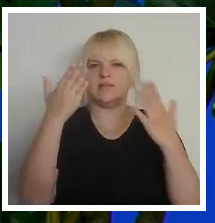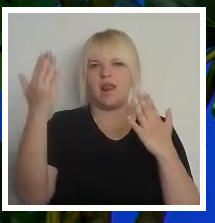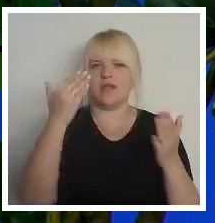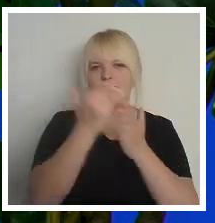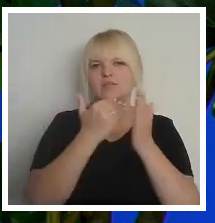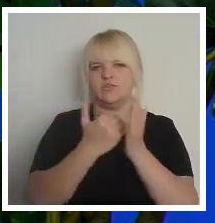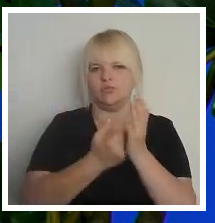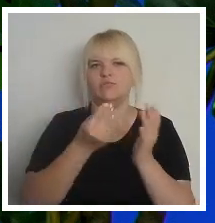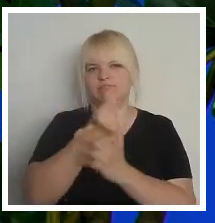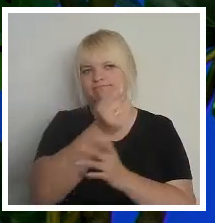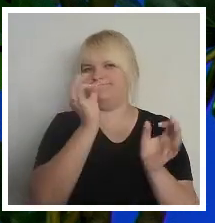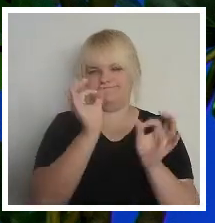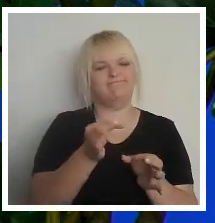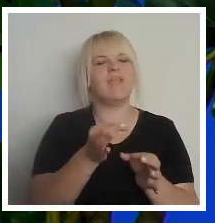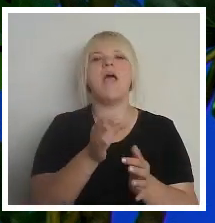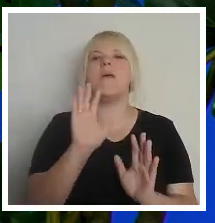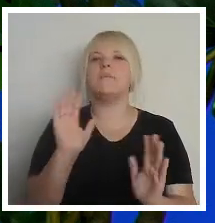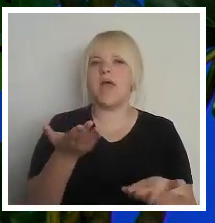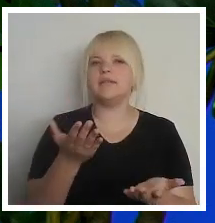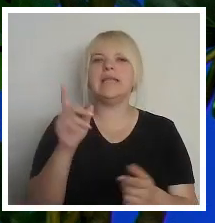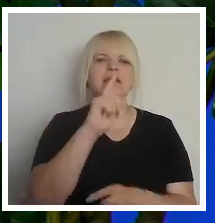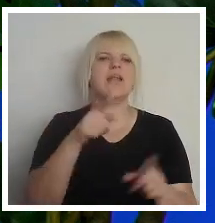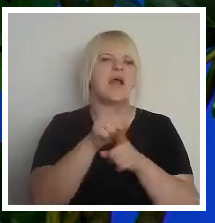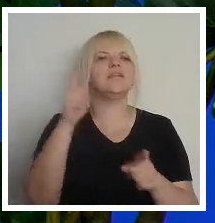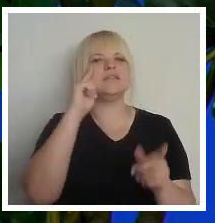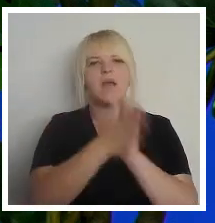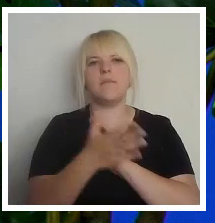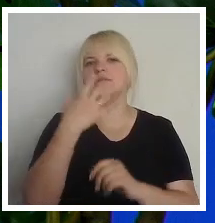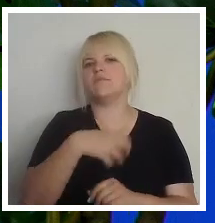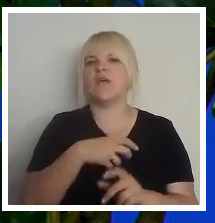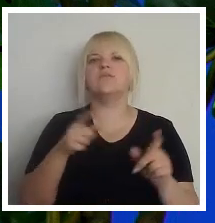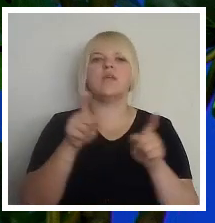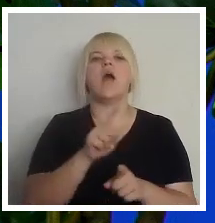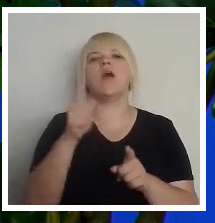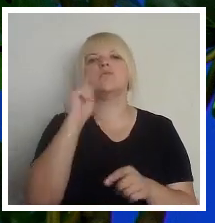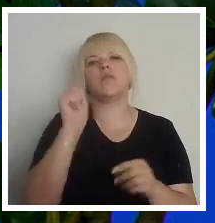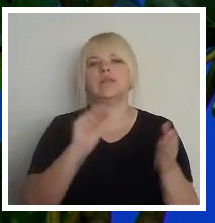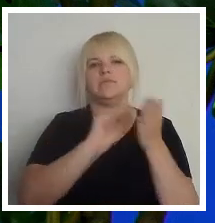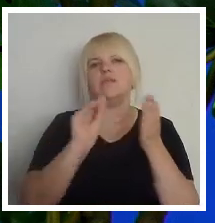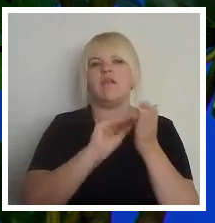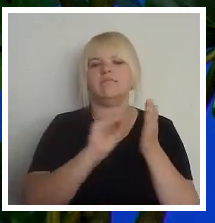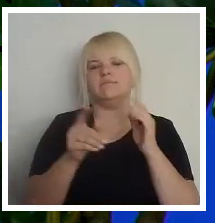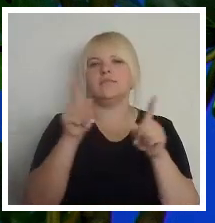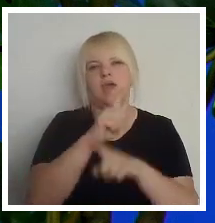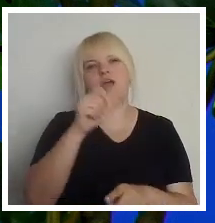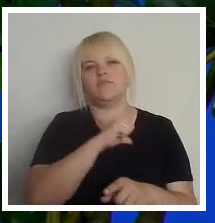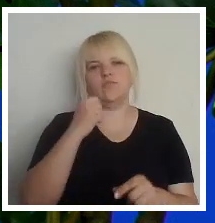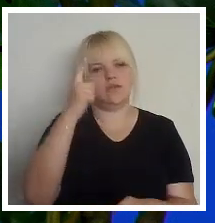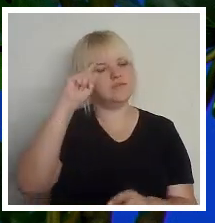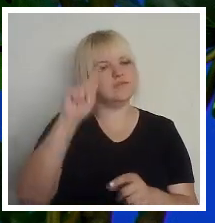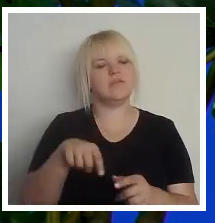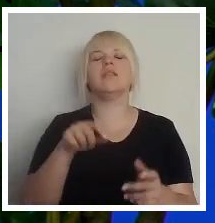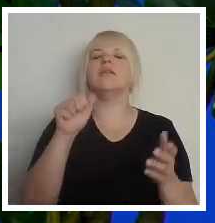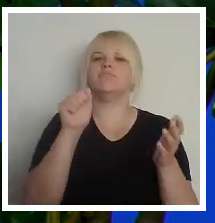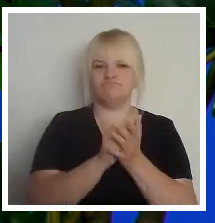saturs, bet ir arī jāsaprot, un arī es domāju, ka redakcija iekšienēs gan jau kā arī ir bijuši diskusijas,